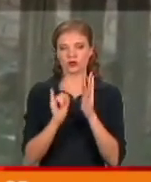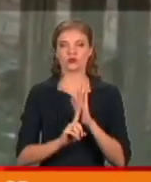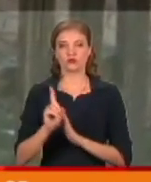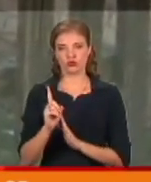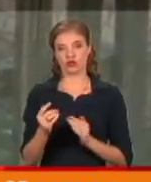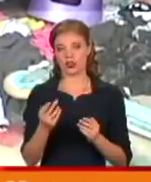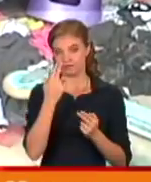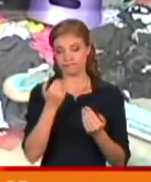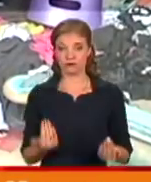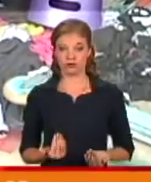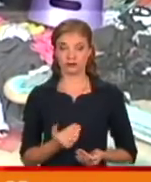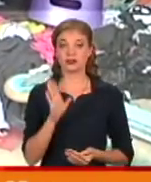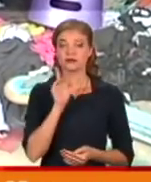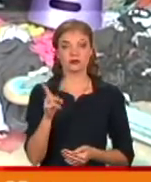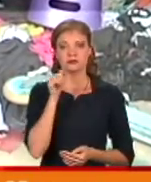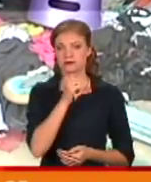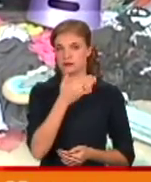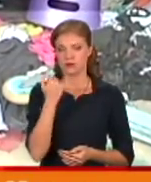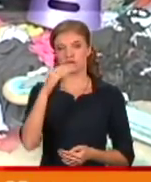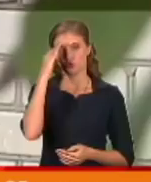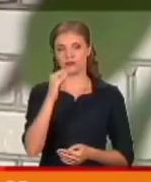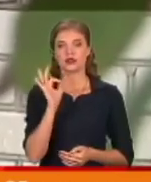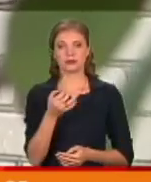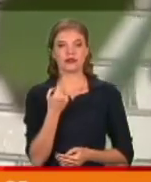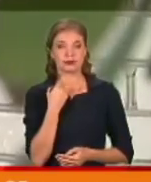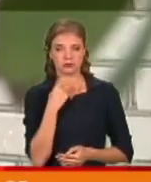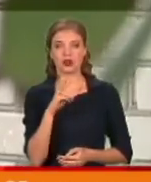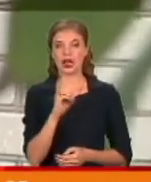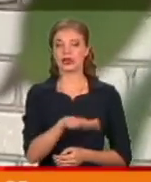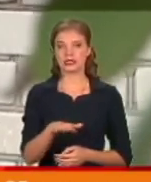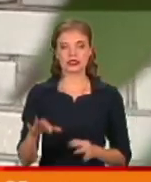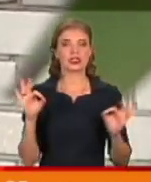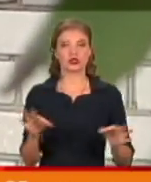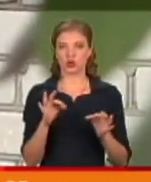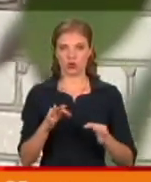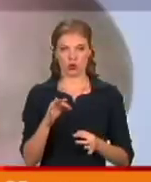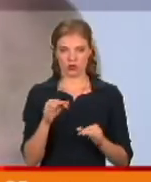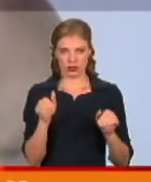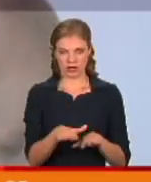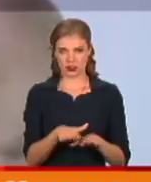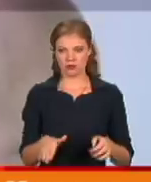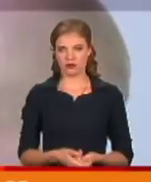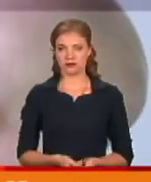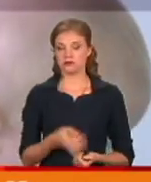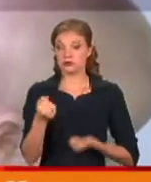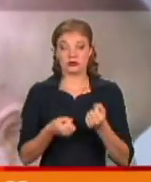почали обживатися. Катерина не приховує, чоловік хоч і попиває, проте дітей ніколи не займав.